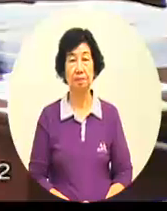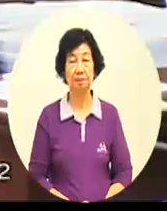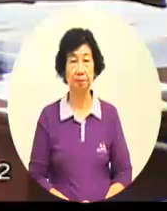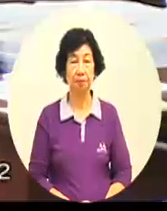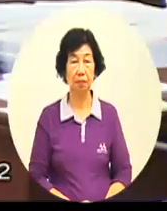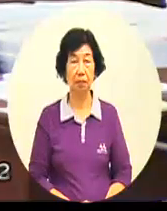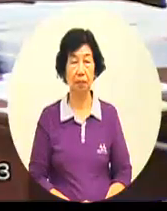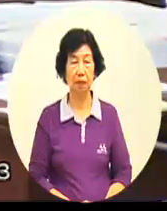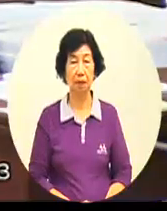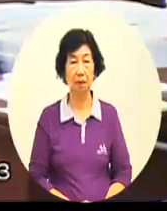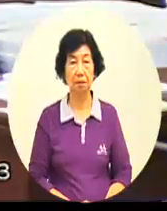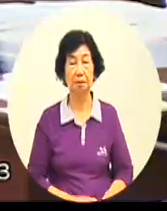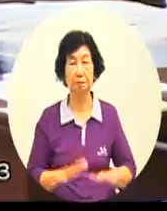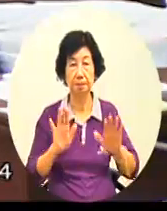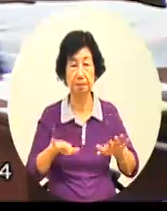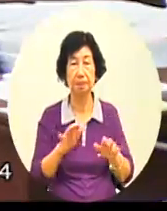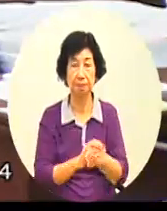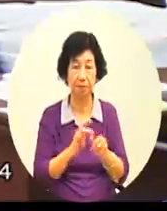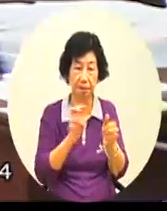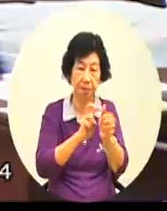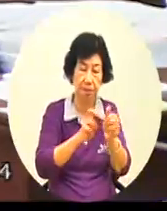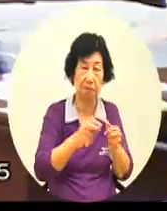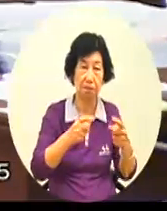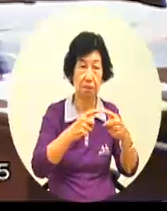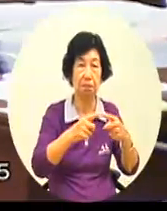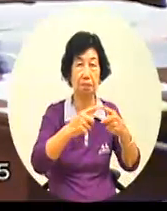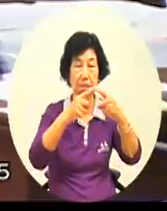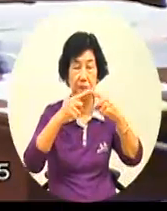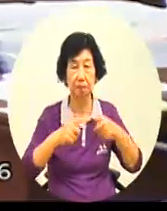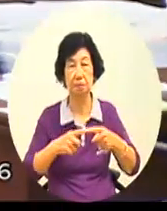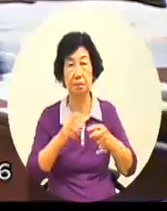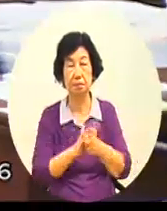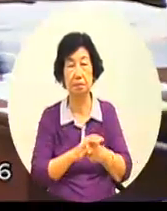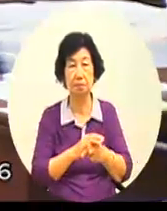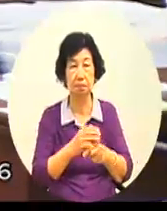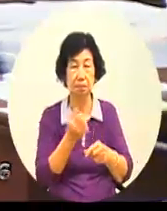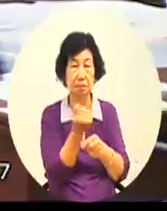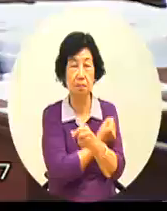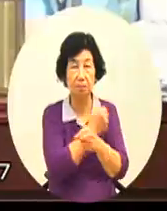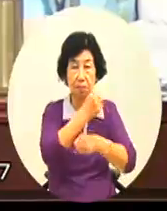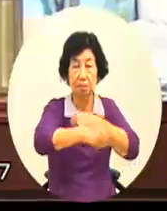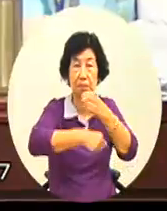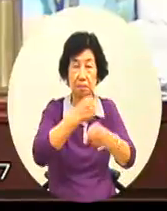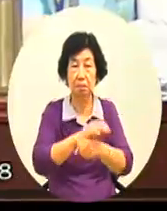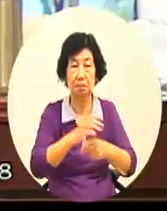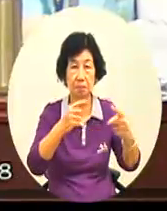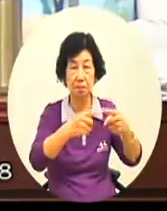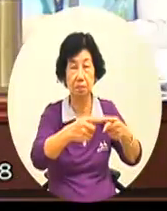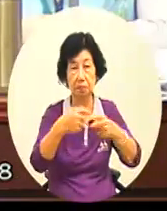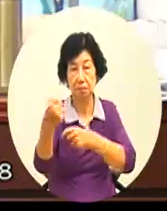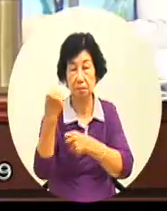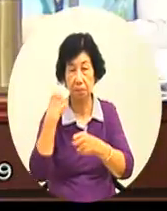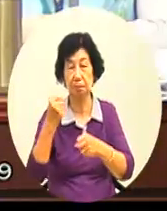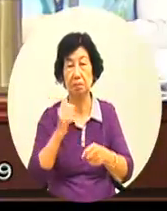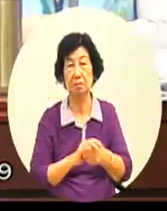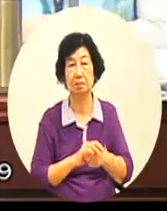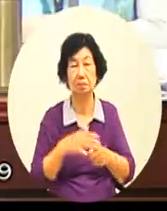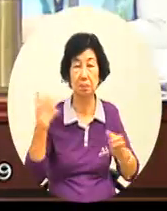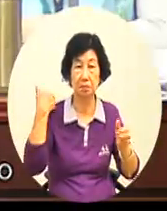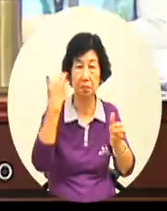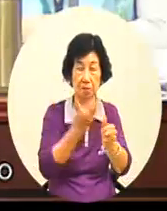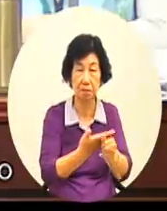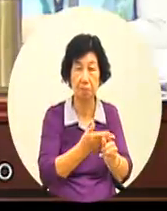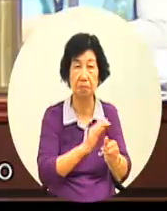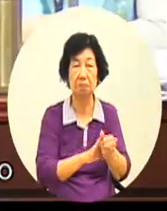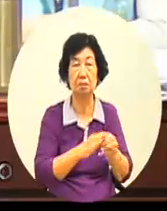这个照顾服务员是劳动部劳力发展署，他们委托社会局跟卫生